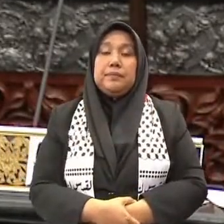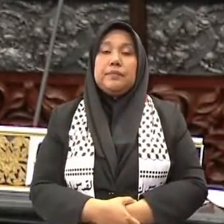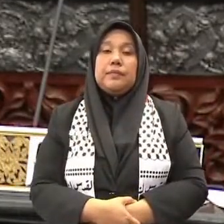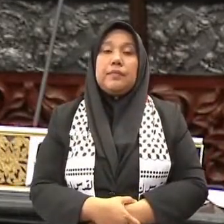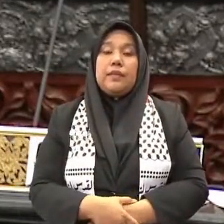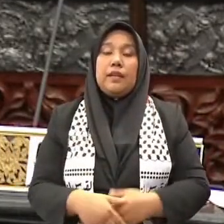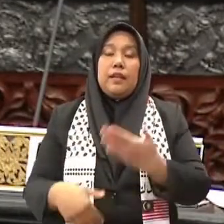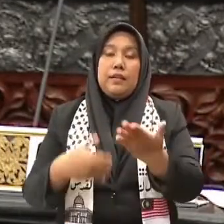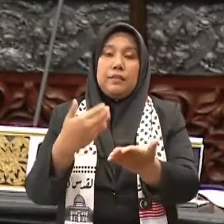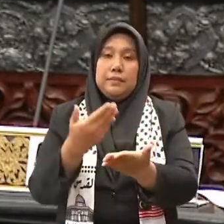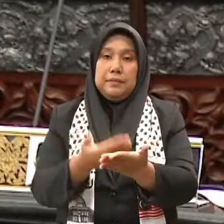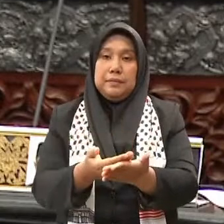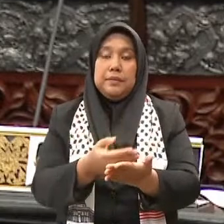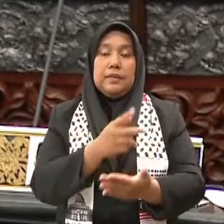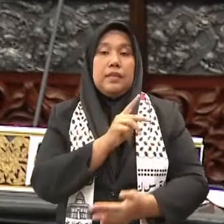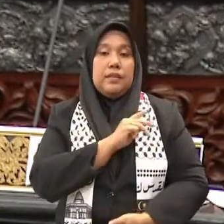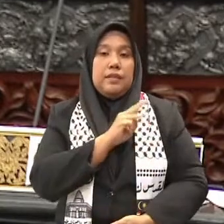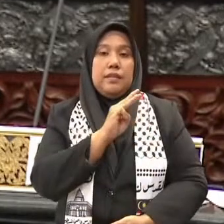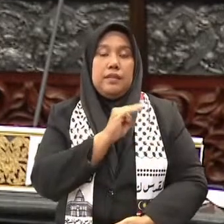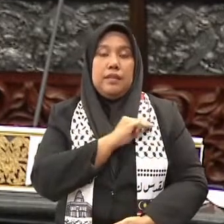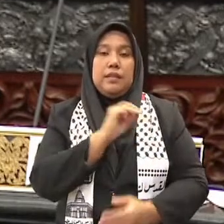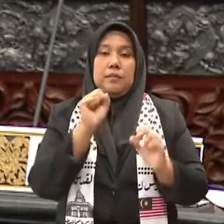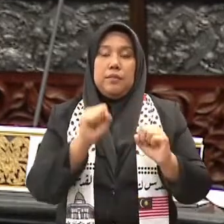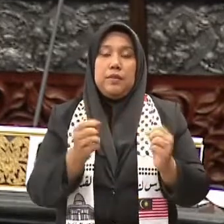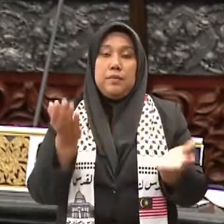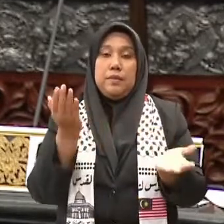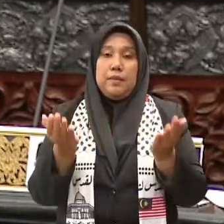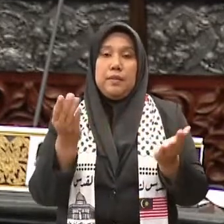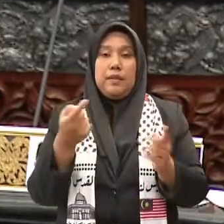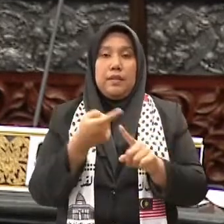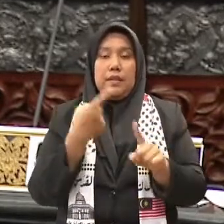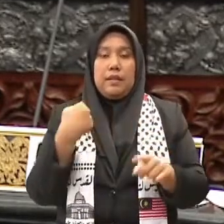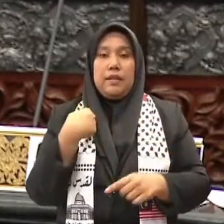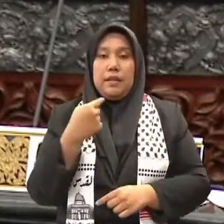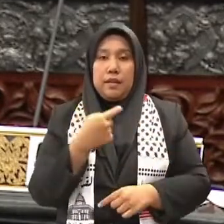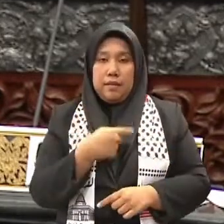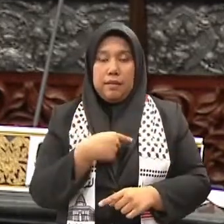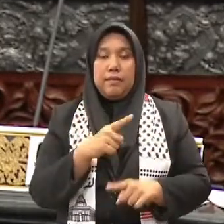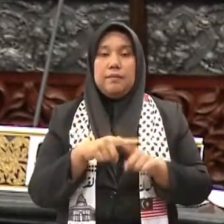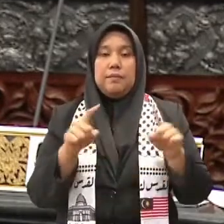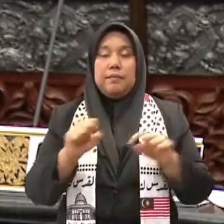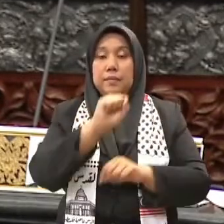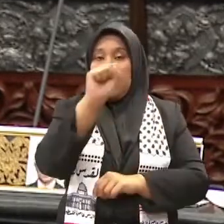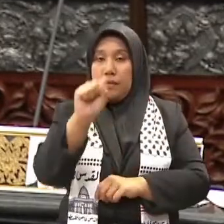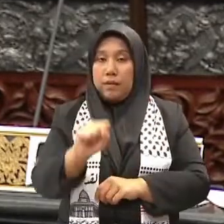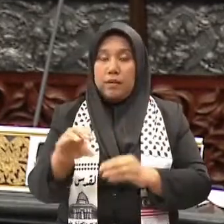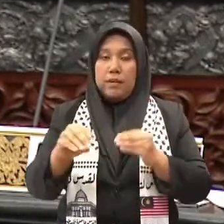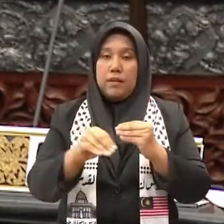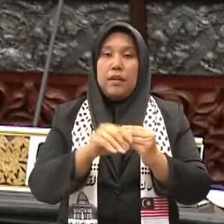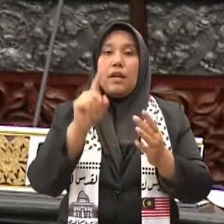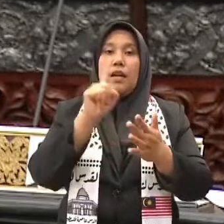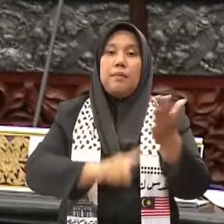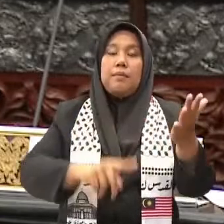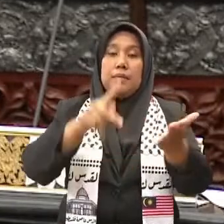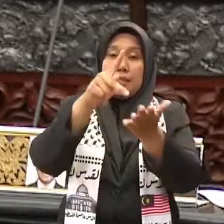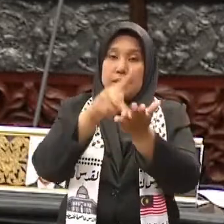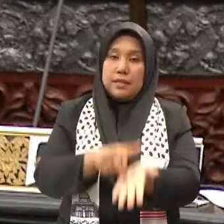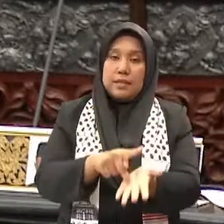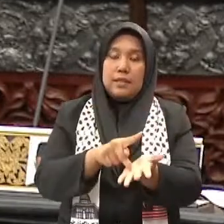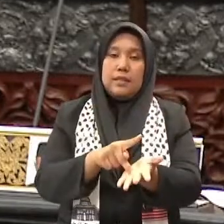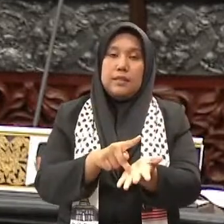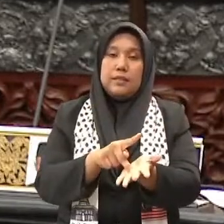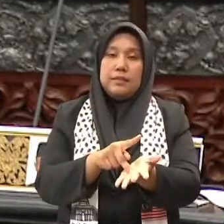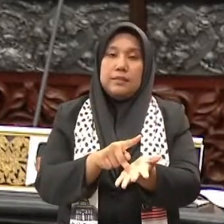cadangan Yang harap Kementerian dapat pertimbangkan daripada Kami cuma soalan tambahan saya ialah Apakah impak dan kesan